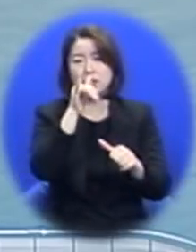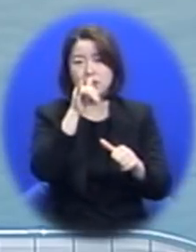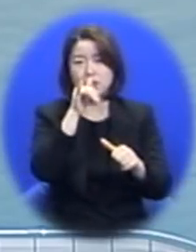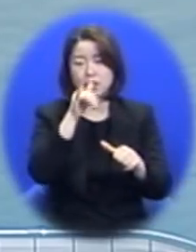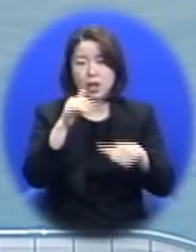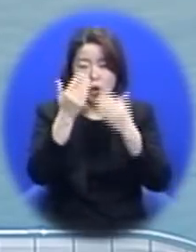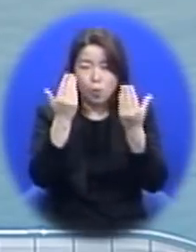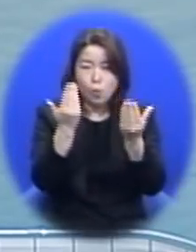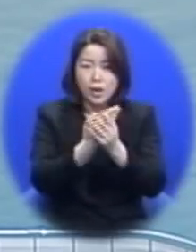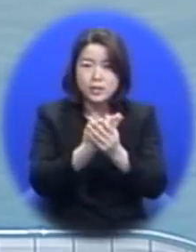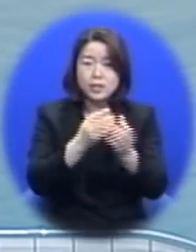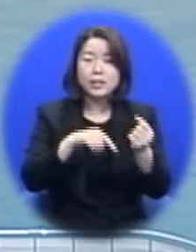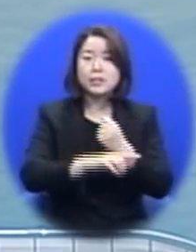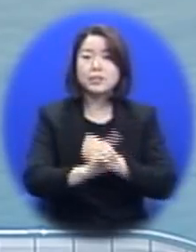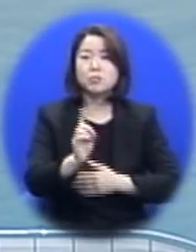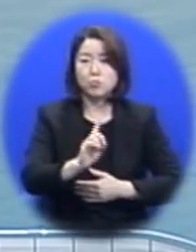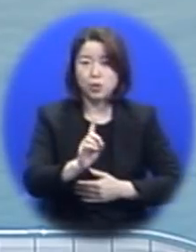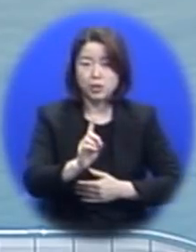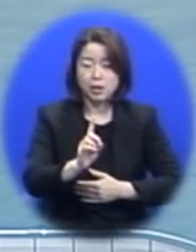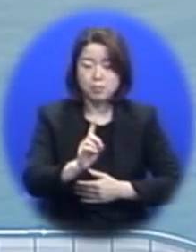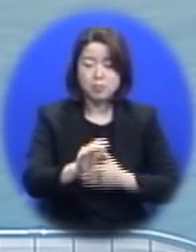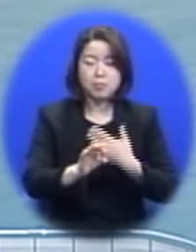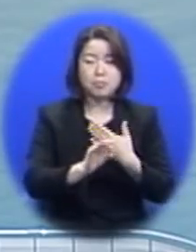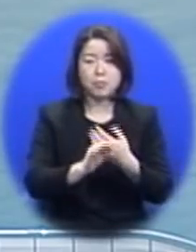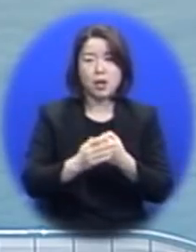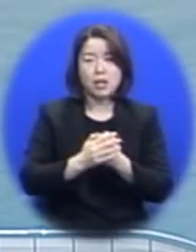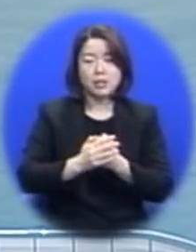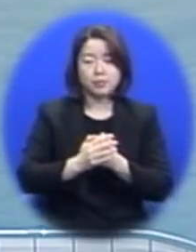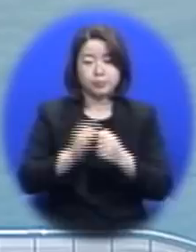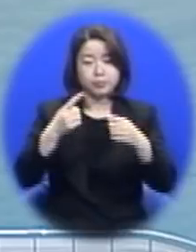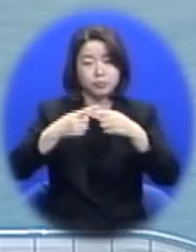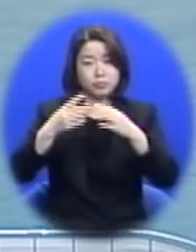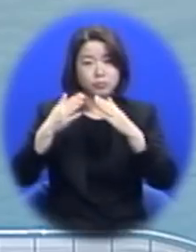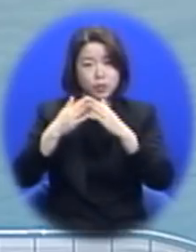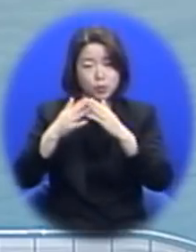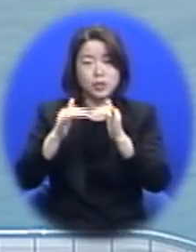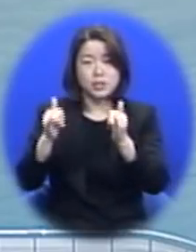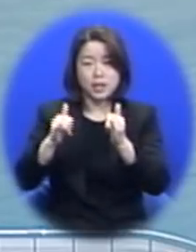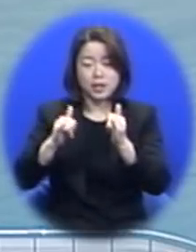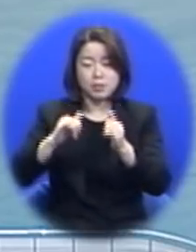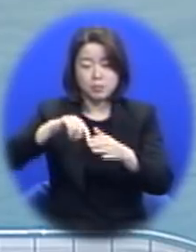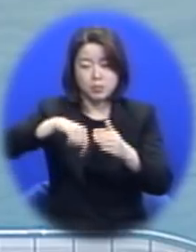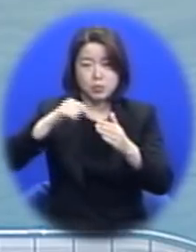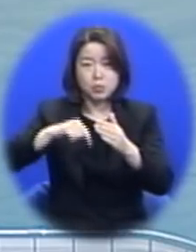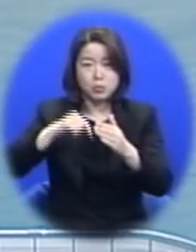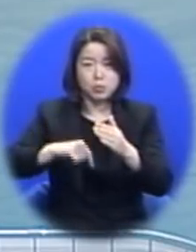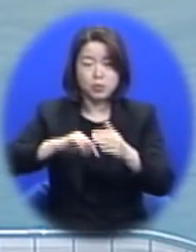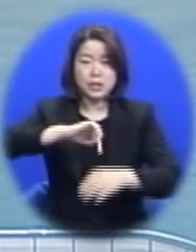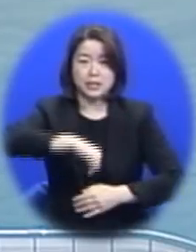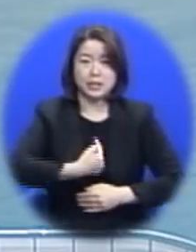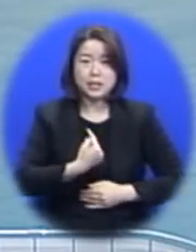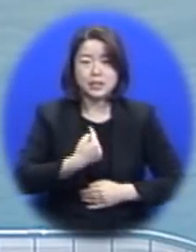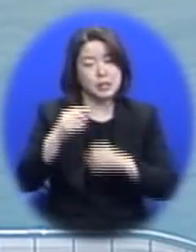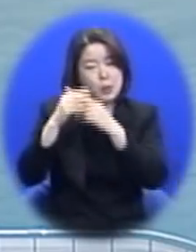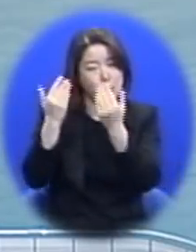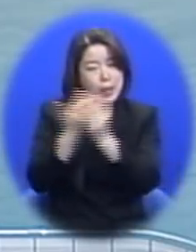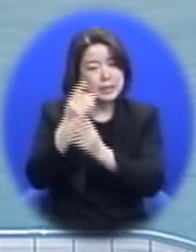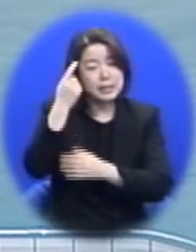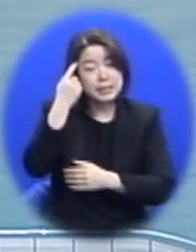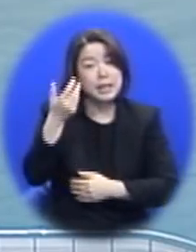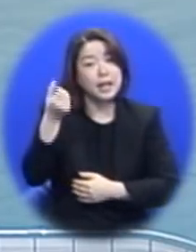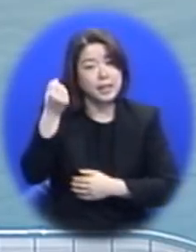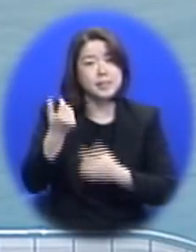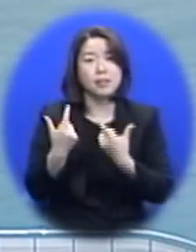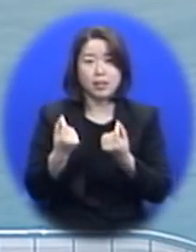것은 4대 교인들이 스스로를 완전하다고 생각했던 것 같습니다. 그러니까 주님은